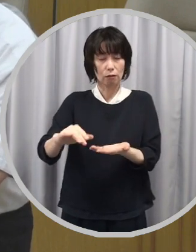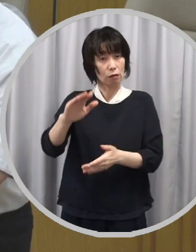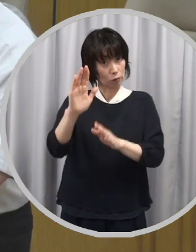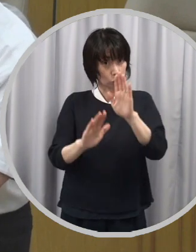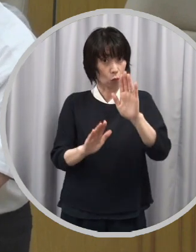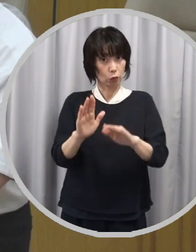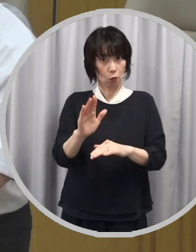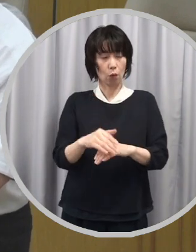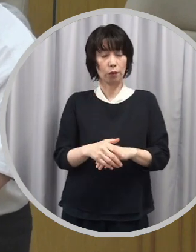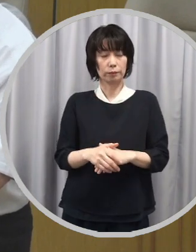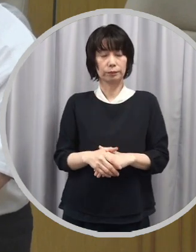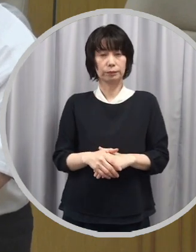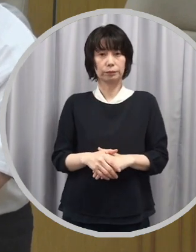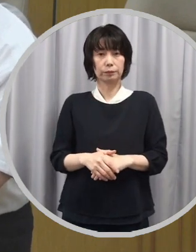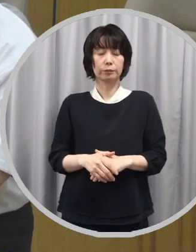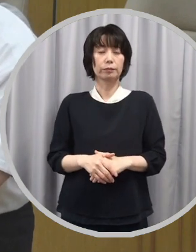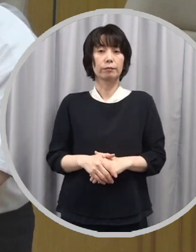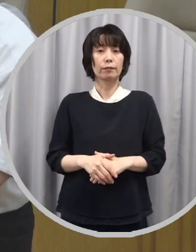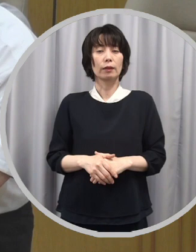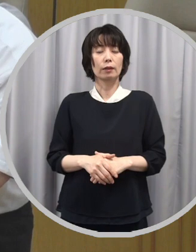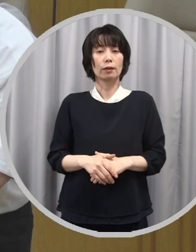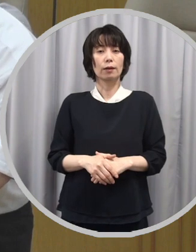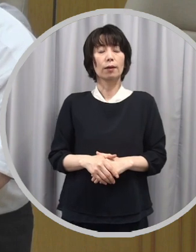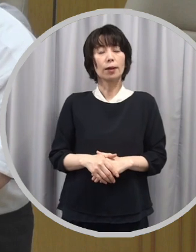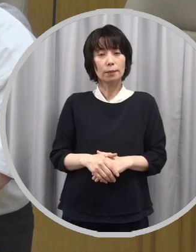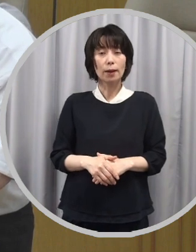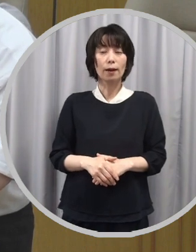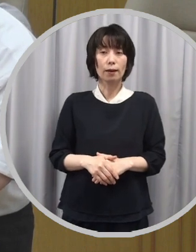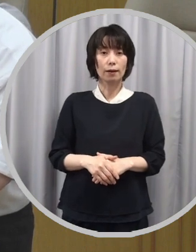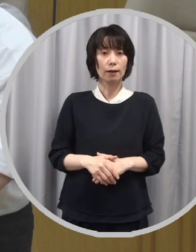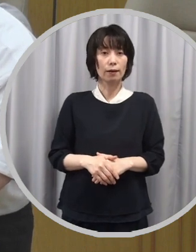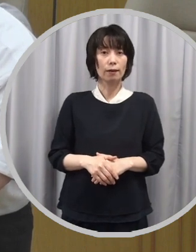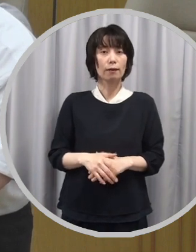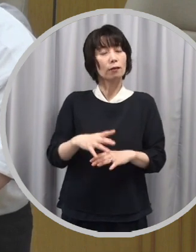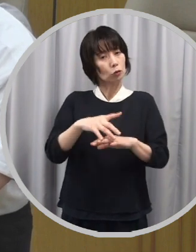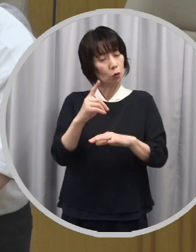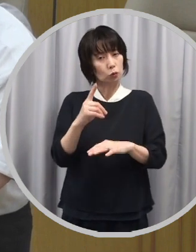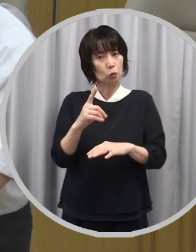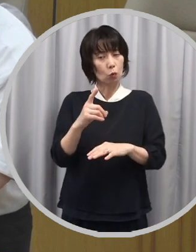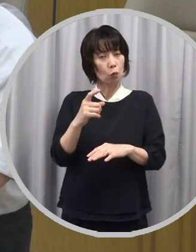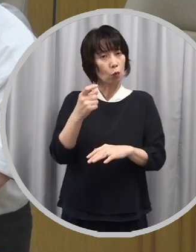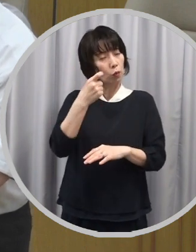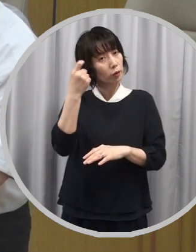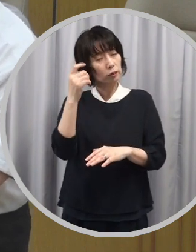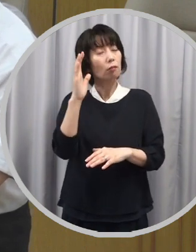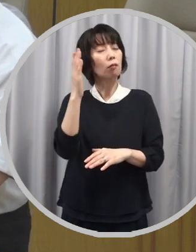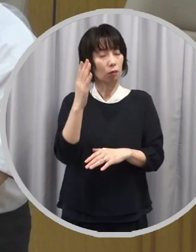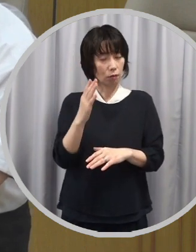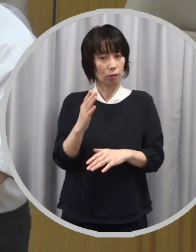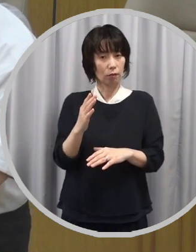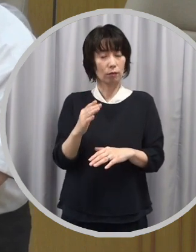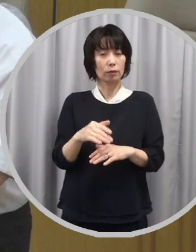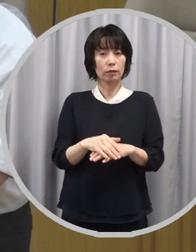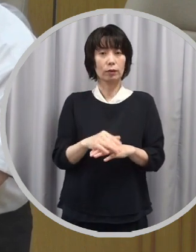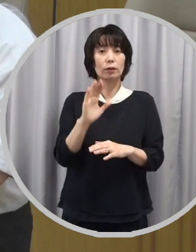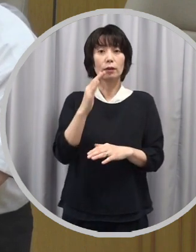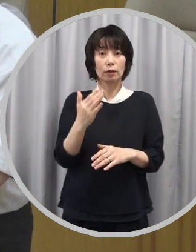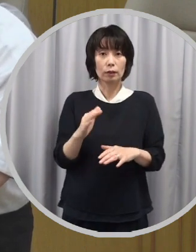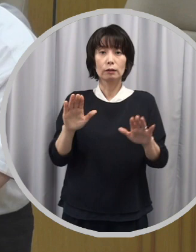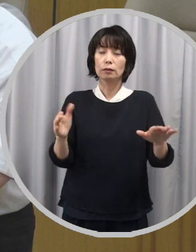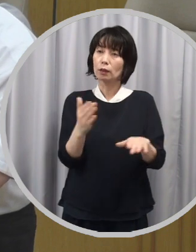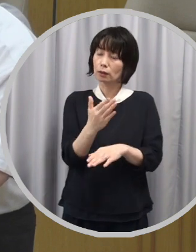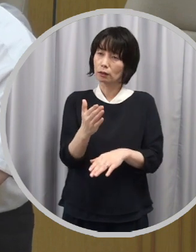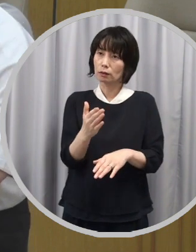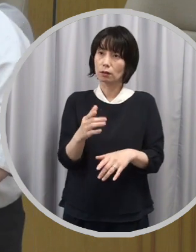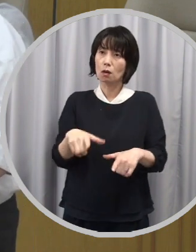ある状況であります。非常に最初はそれほど気になりませんでしたが、近年は木